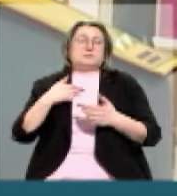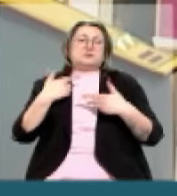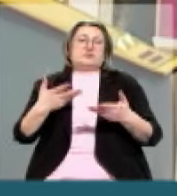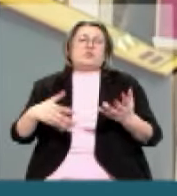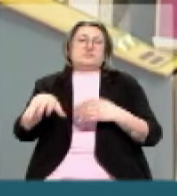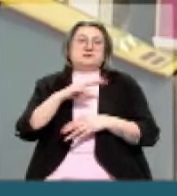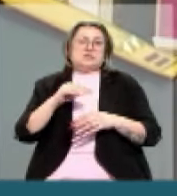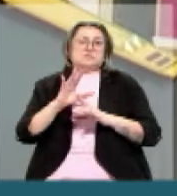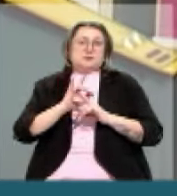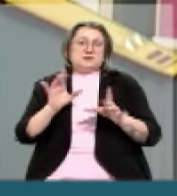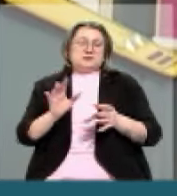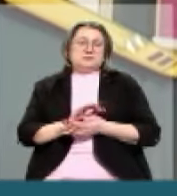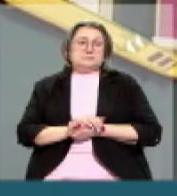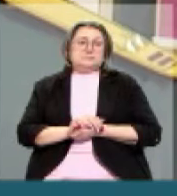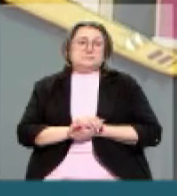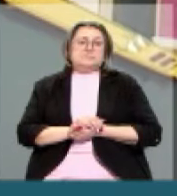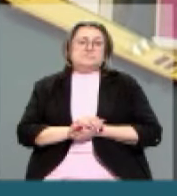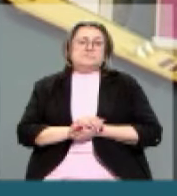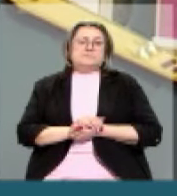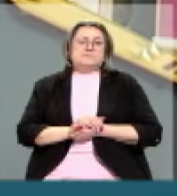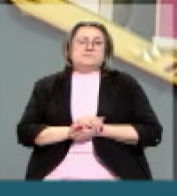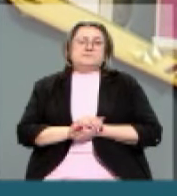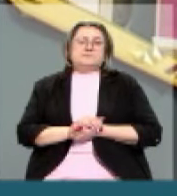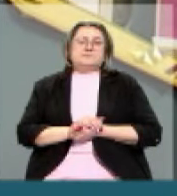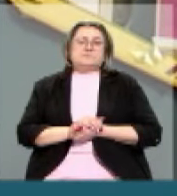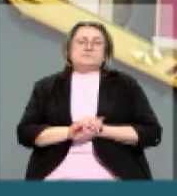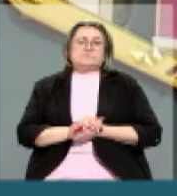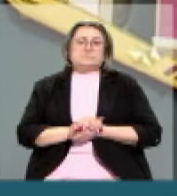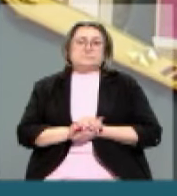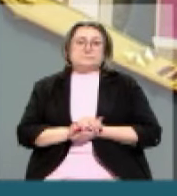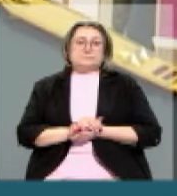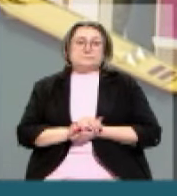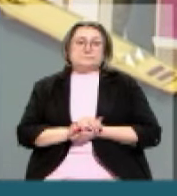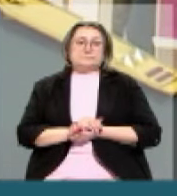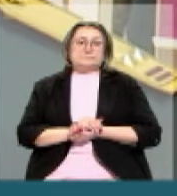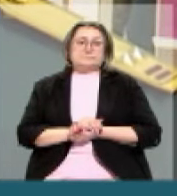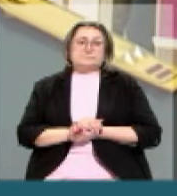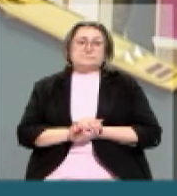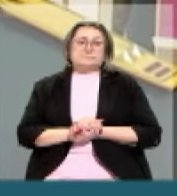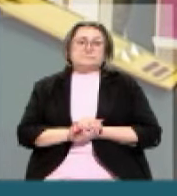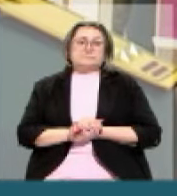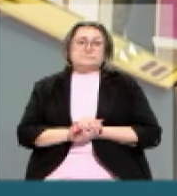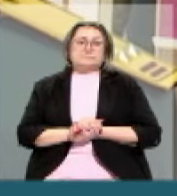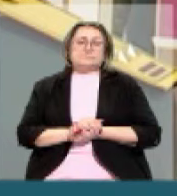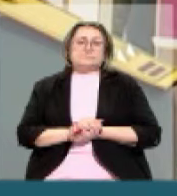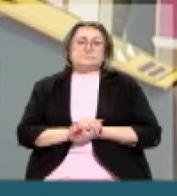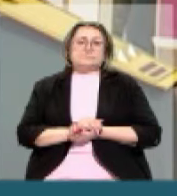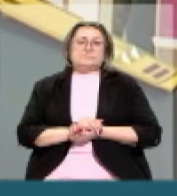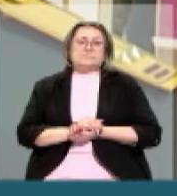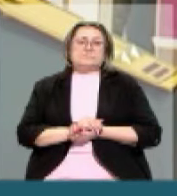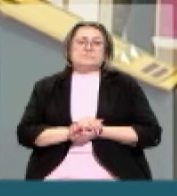Құрметті менің барша ұландық әріптестерім, сіздерді бүгінгі ұлттық ұлан құрылған күнімен құттықтаймын.